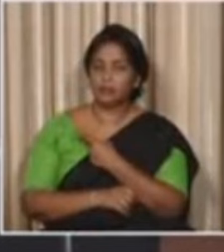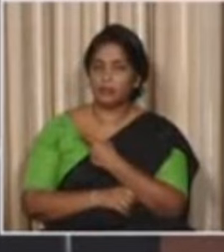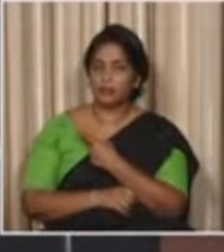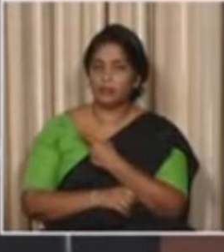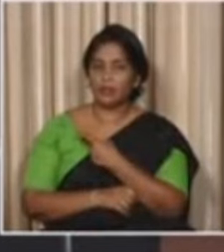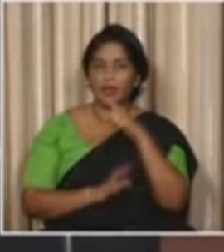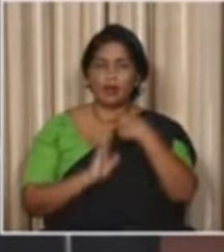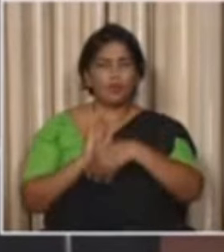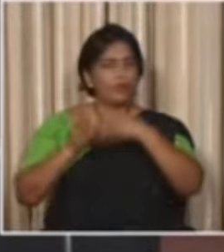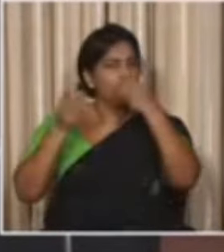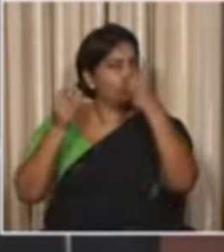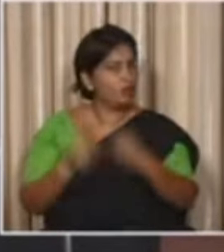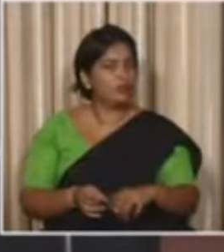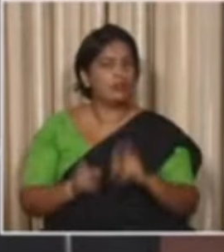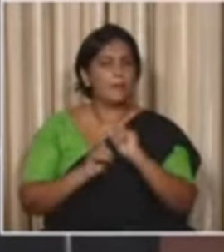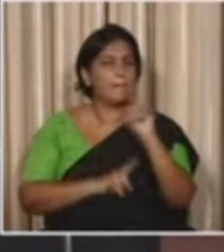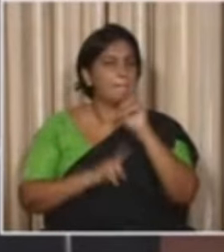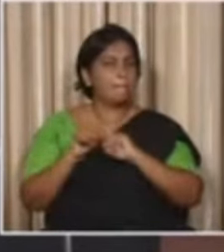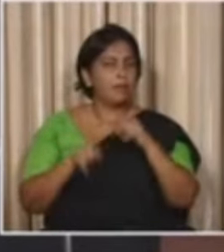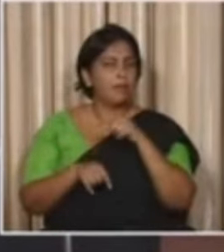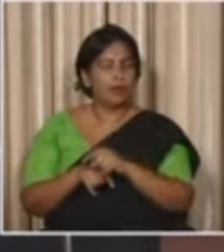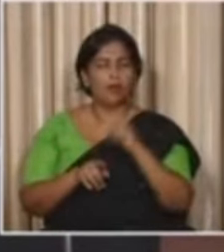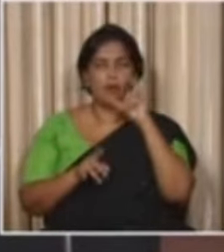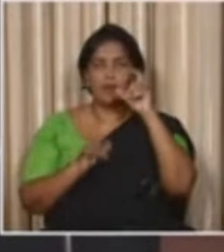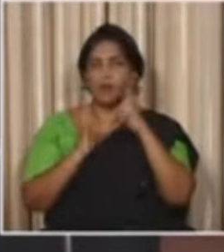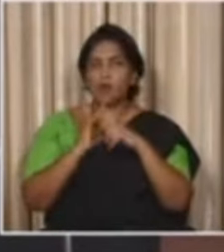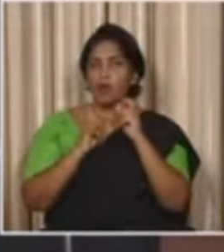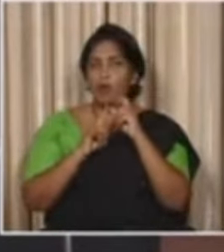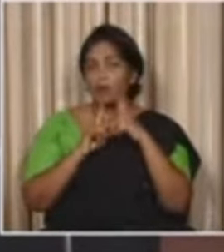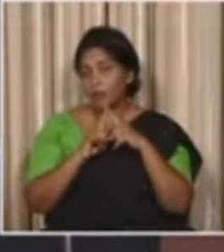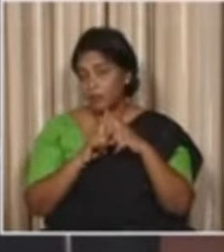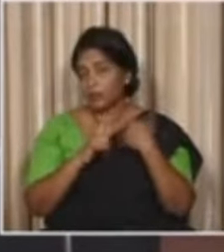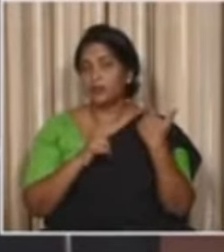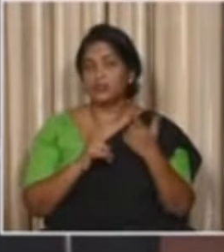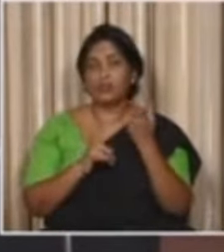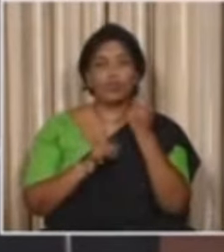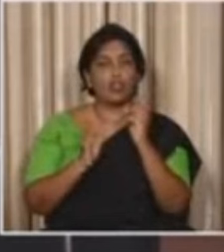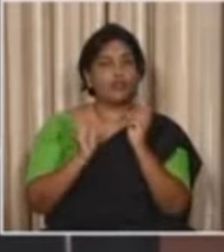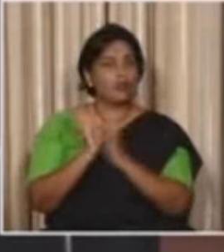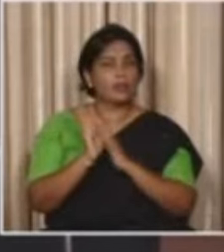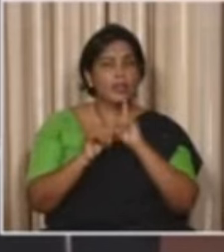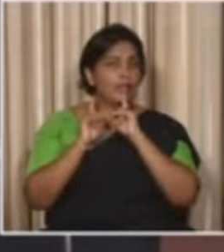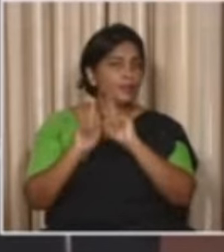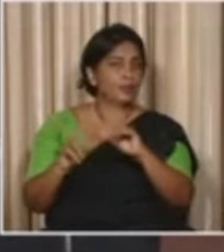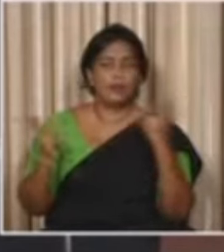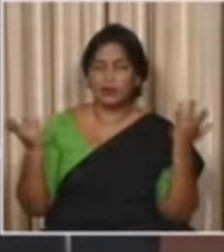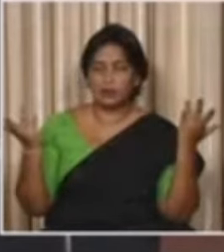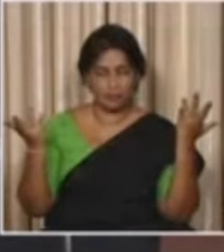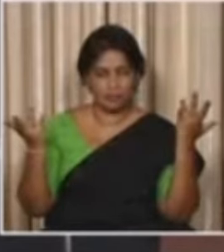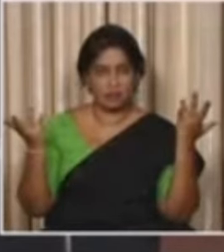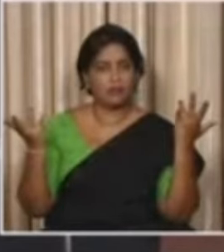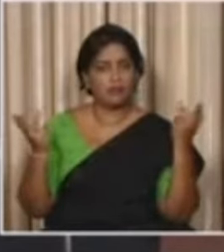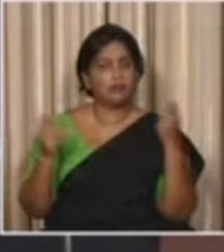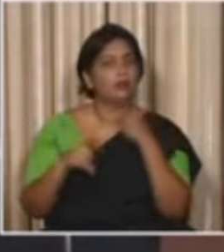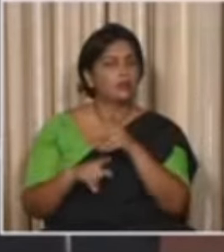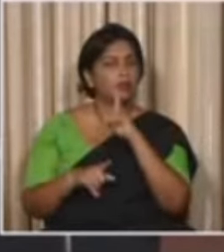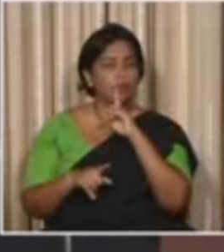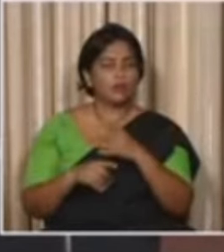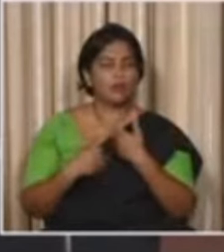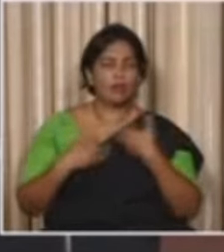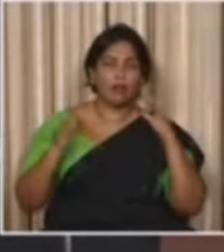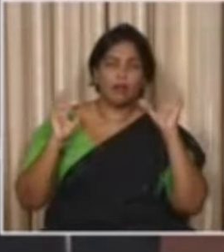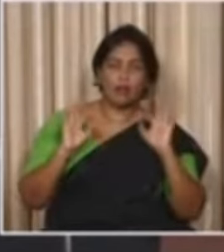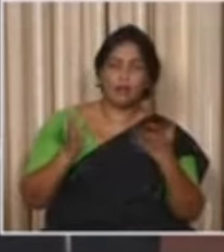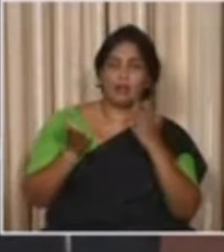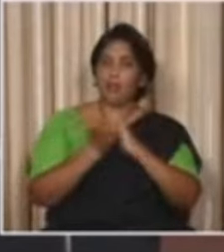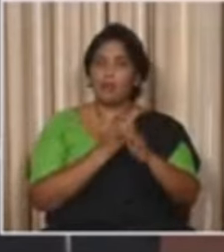රට බංගලොත් තියෙන කෙනෙක් පාර්ලිමේන්තු එකටවත් කෝප් එකටවත් පිරේස් කමිටු එකටවත් කිව්වේ නැහැ මේගොල්ල කොහොමද ගැලවුකාරය වෙන්නේ